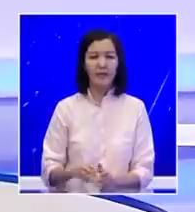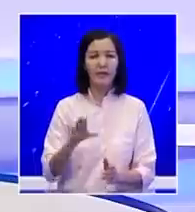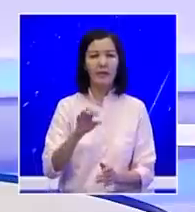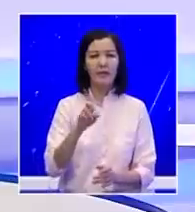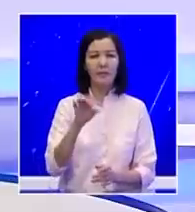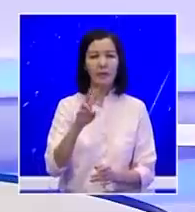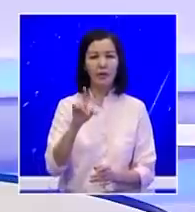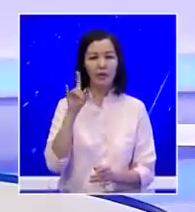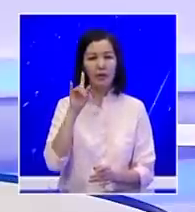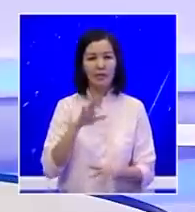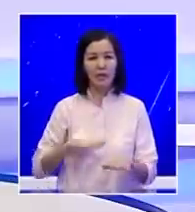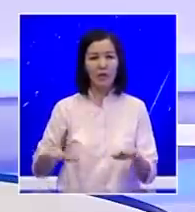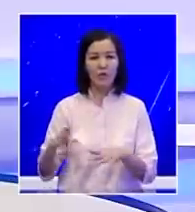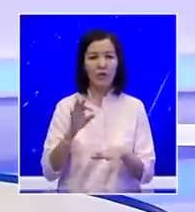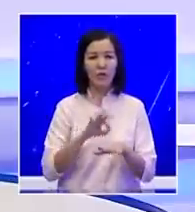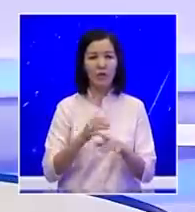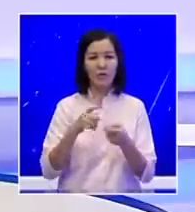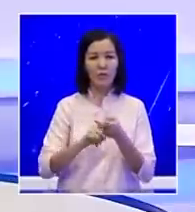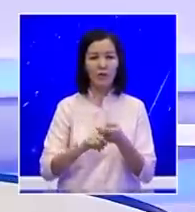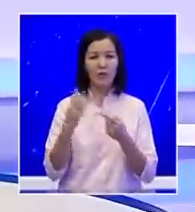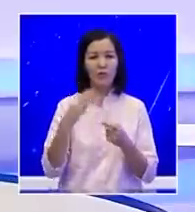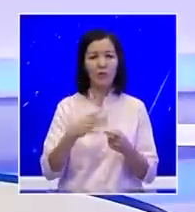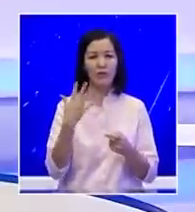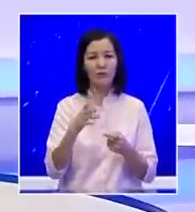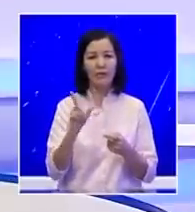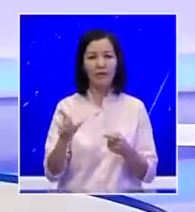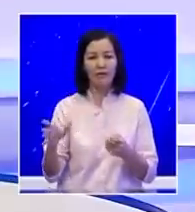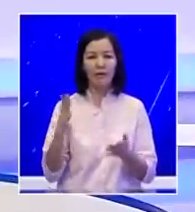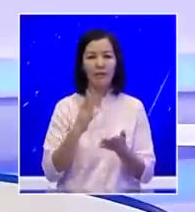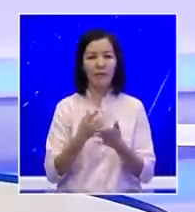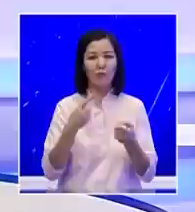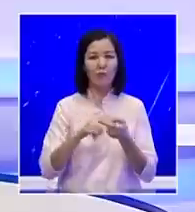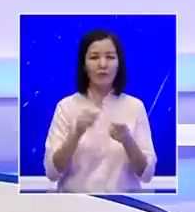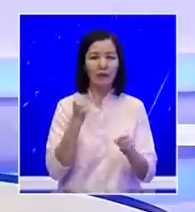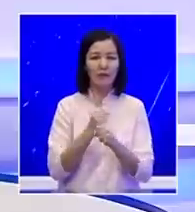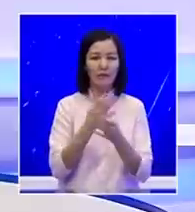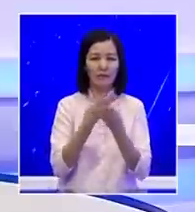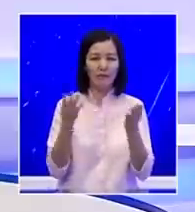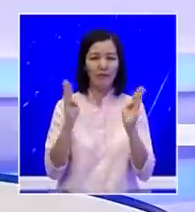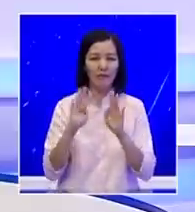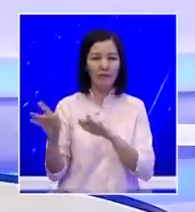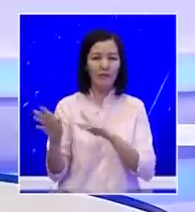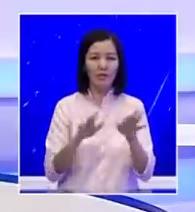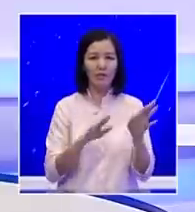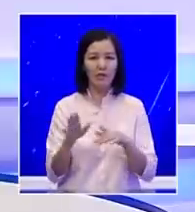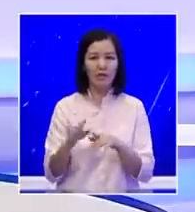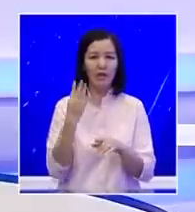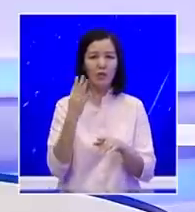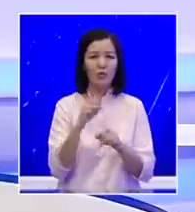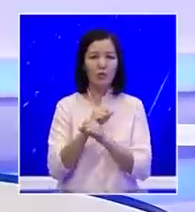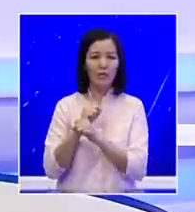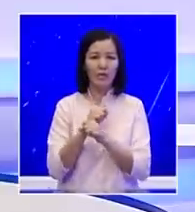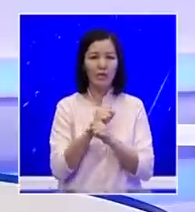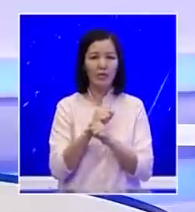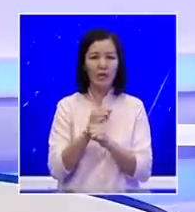Еңбекші Қазақ ауданында коронавирус індетін жұқтырған 35 адам бар. Осыған байланысты қатаңдатылған карантиндік шаралар ауданға қарасты